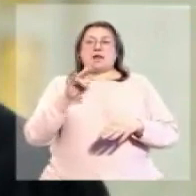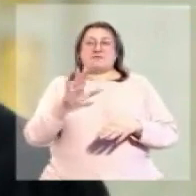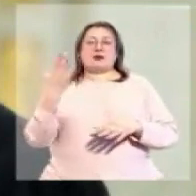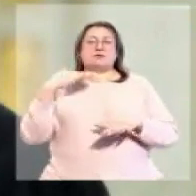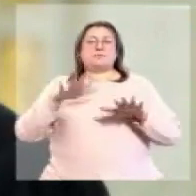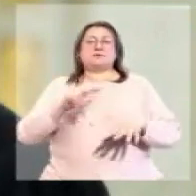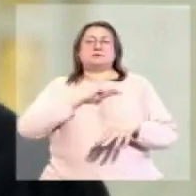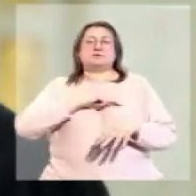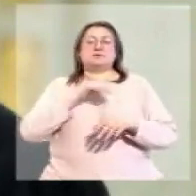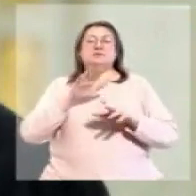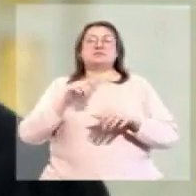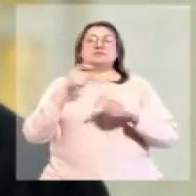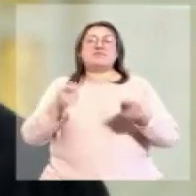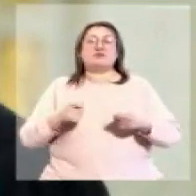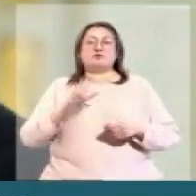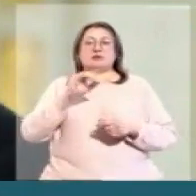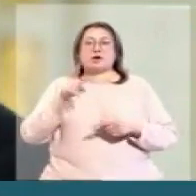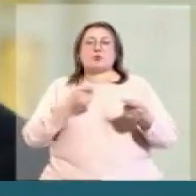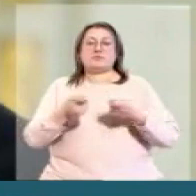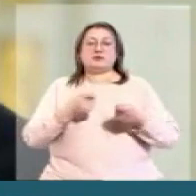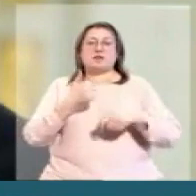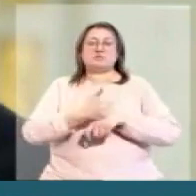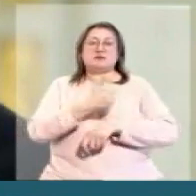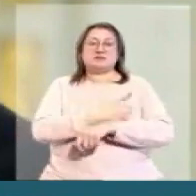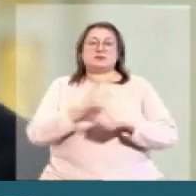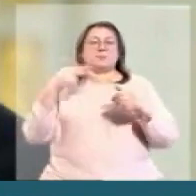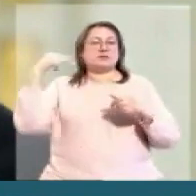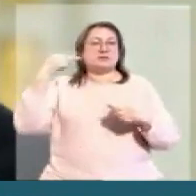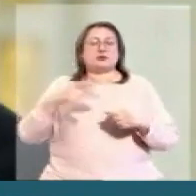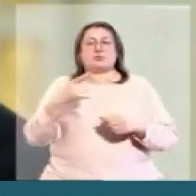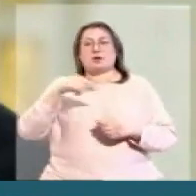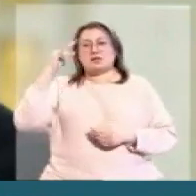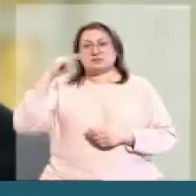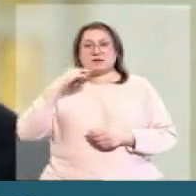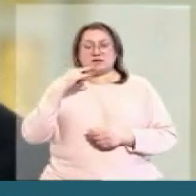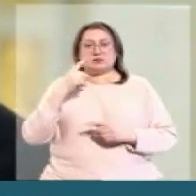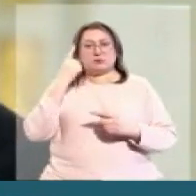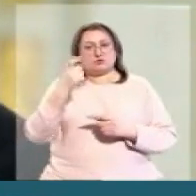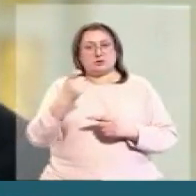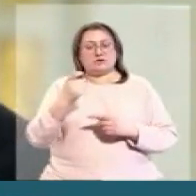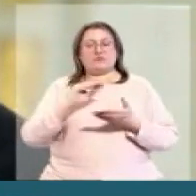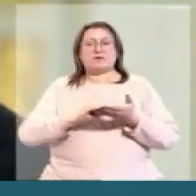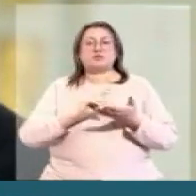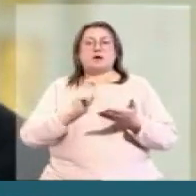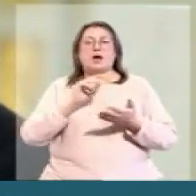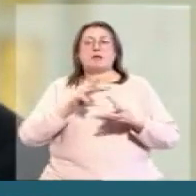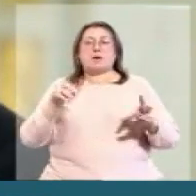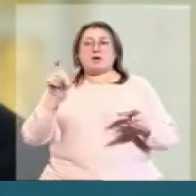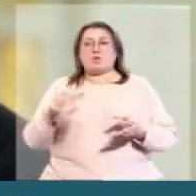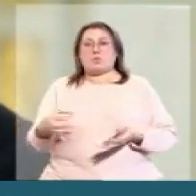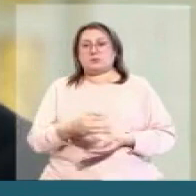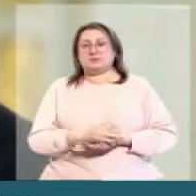Ранее занимал должность заведующего секретариатом руководителя администрации президента Республики Казахстан, сообщили в пресс-службе акима